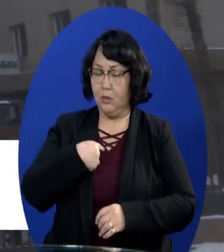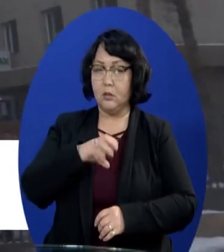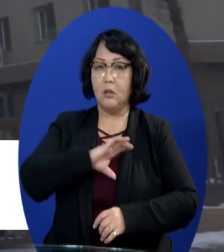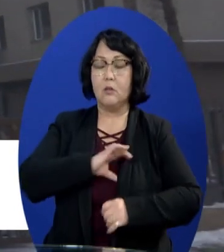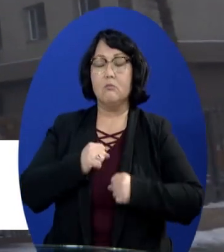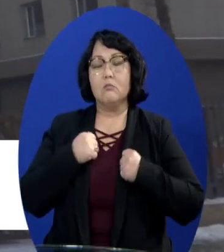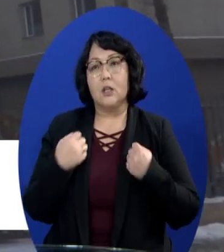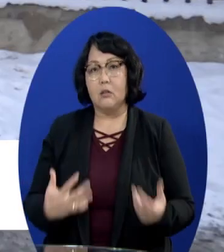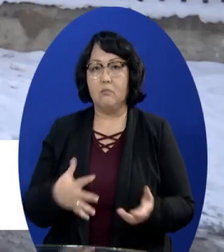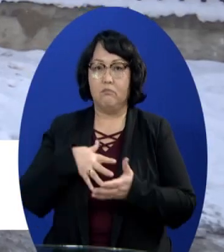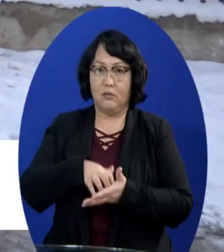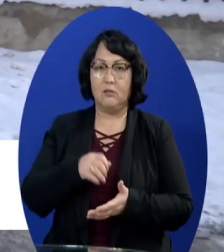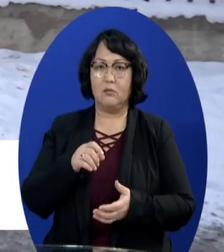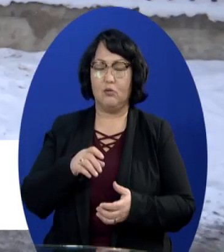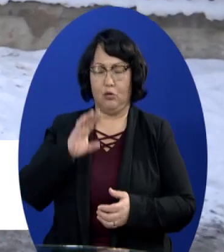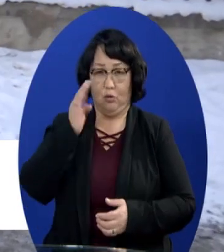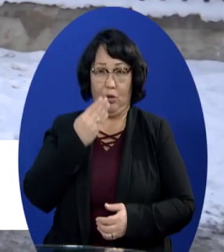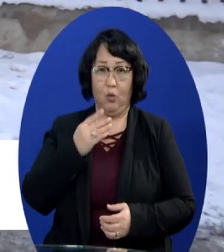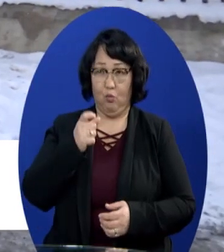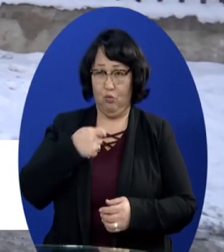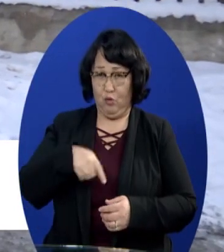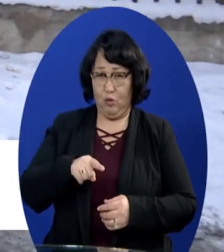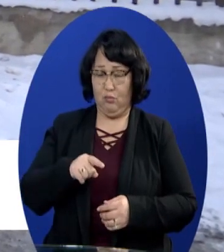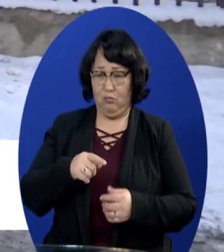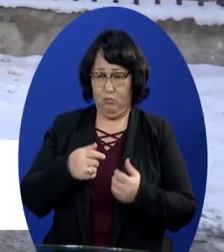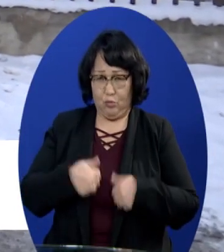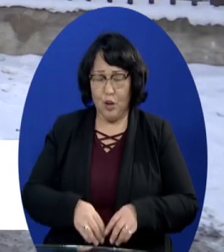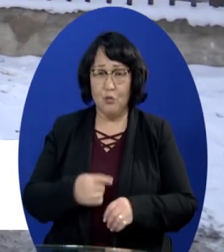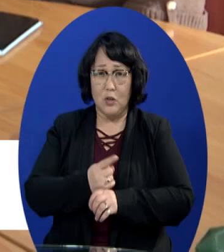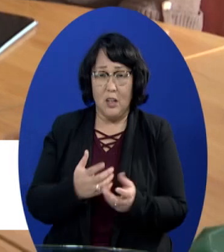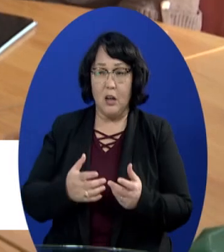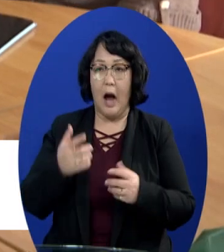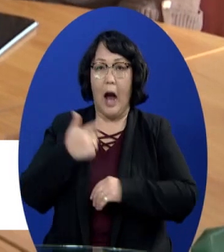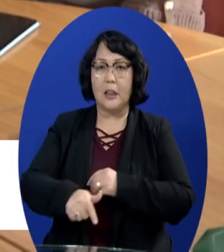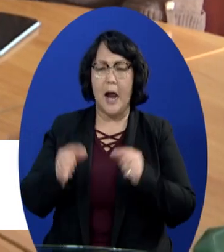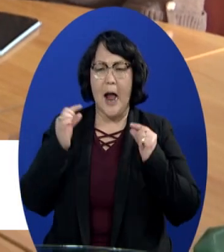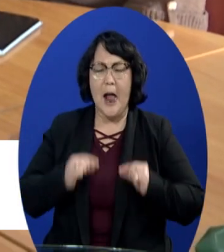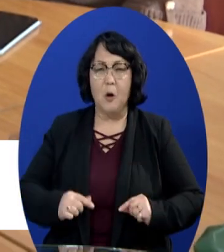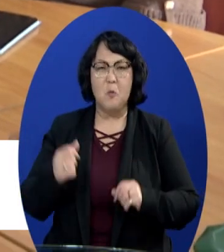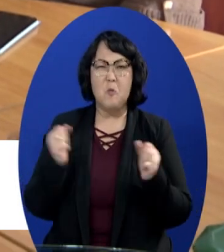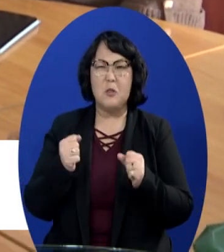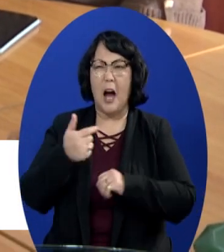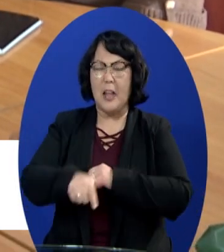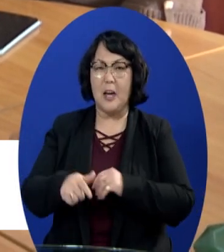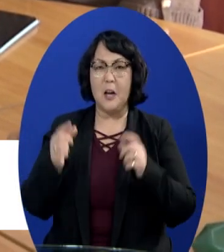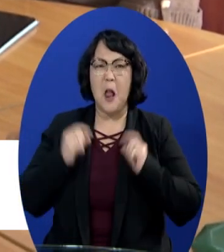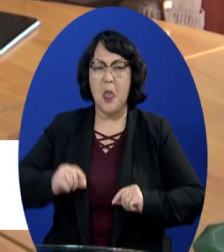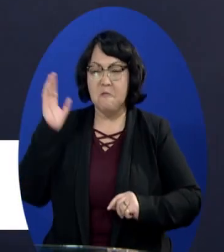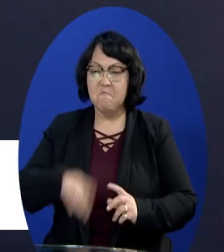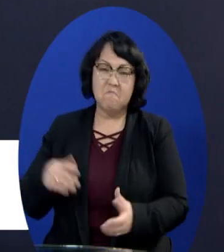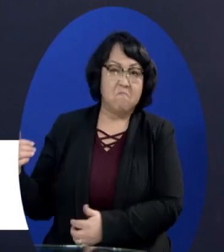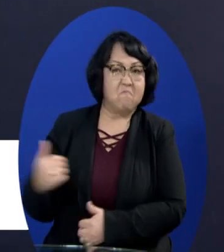тодорхой. Гэтэл хүний онцлог хэрэгцээ, нөхцөл байдлыг харгалзан үзэхгүйгээр өвлийн хүйтэнд амарсан ихийг хөсөлт рүү шилжүүлэхдээ хит хайн